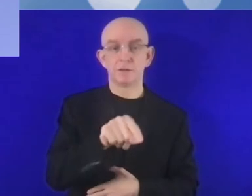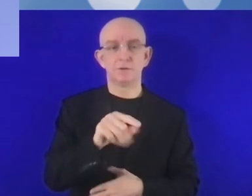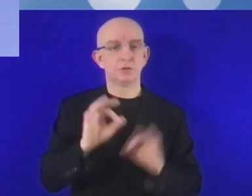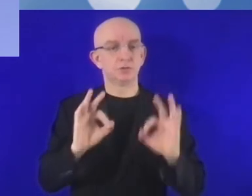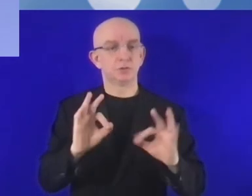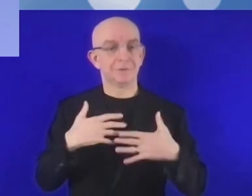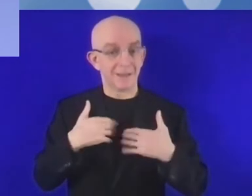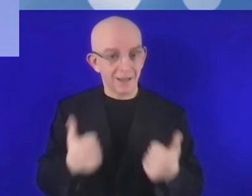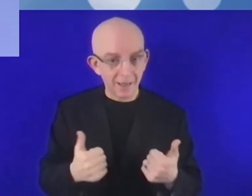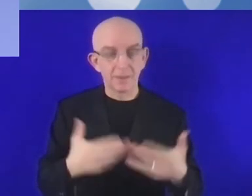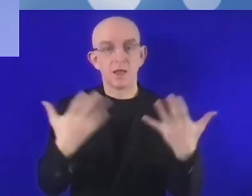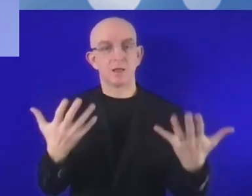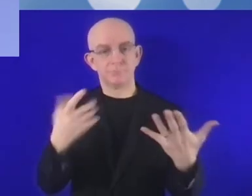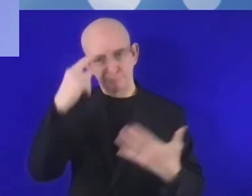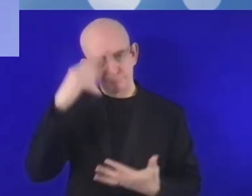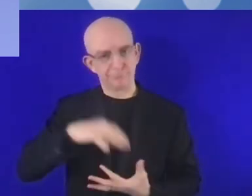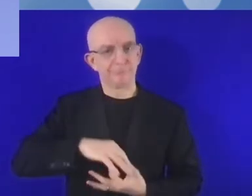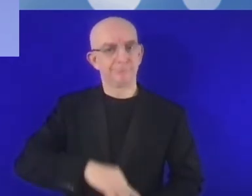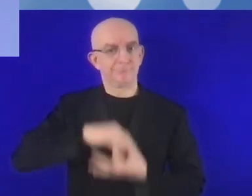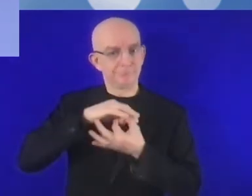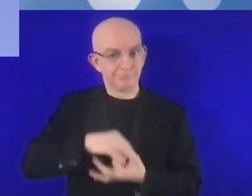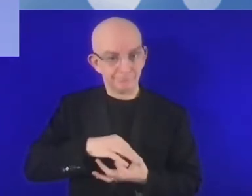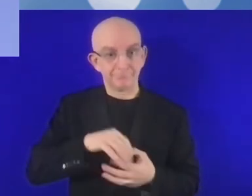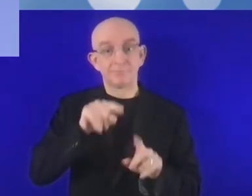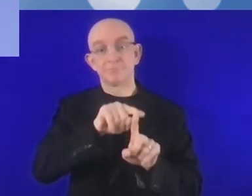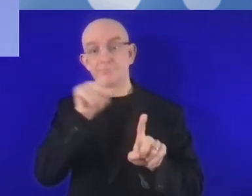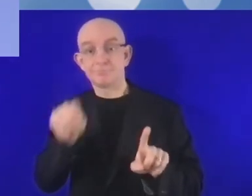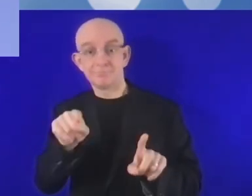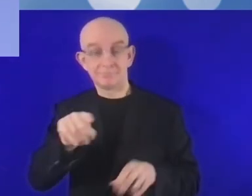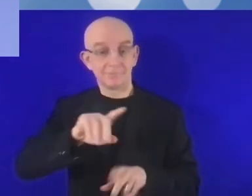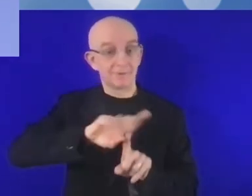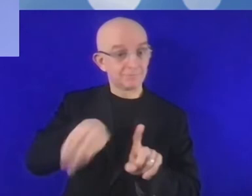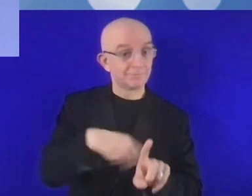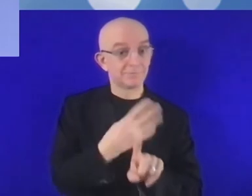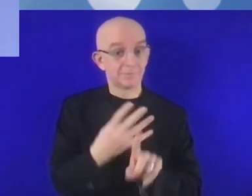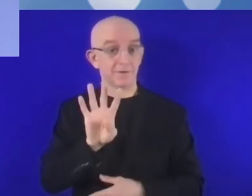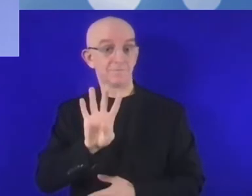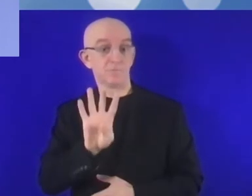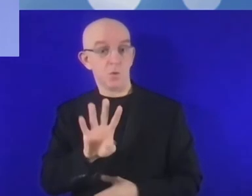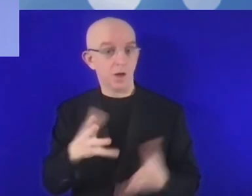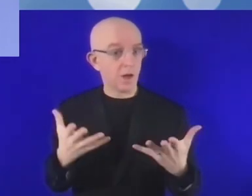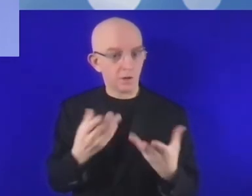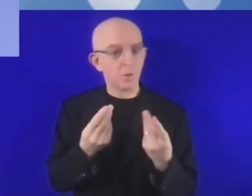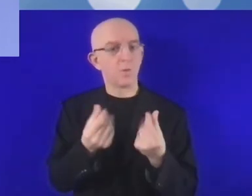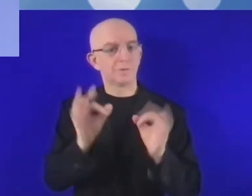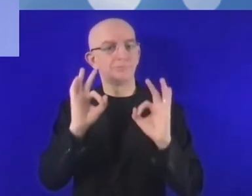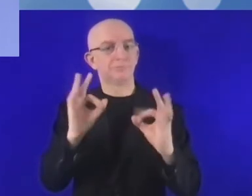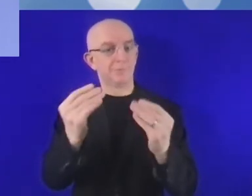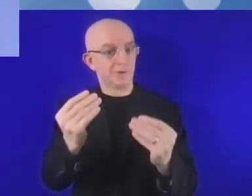الثالث للأهداف المستدامة، وأيضا الهدف الرابع التربية العالية